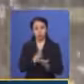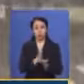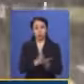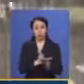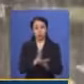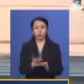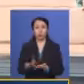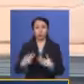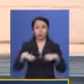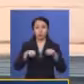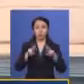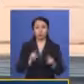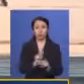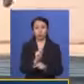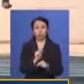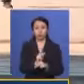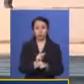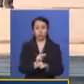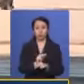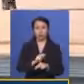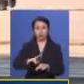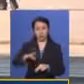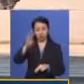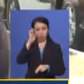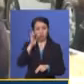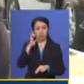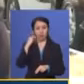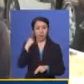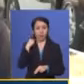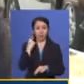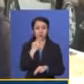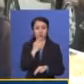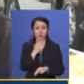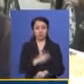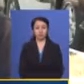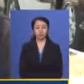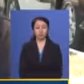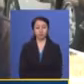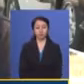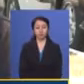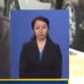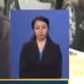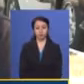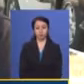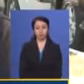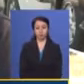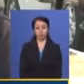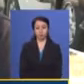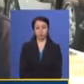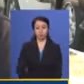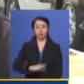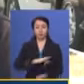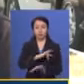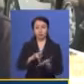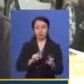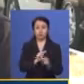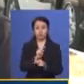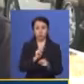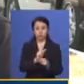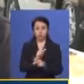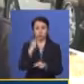проходят специальные курсы, изучают государственный и английский языки. В центре проходят курсы